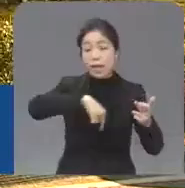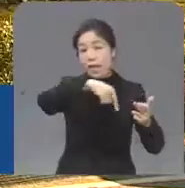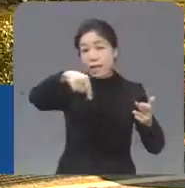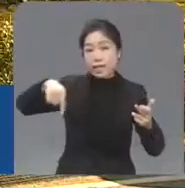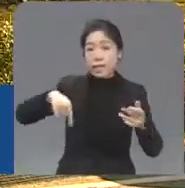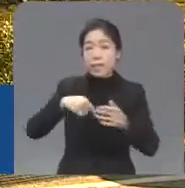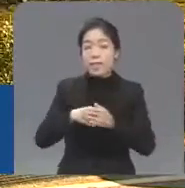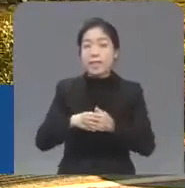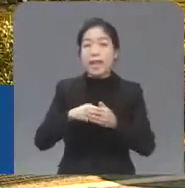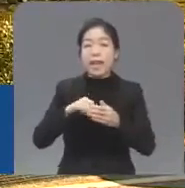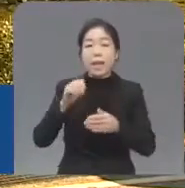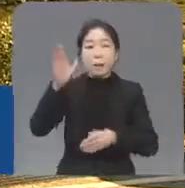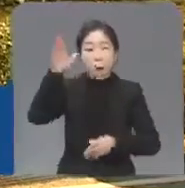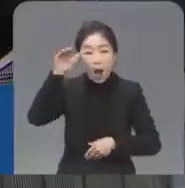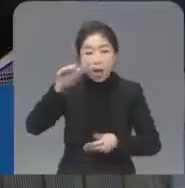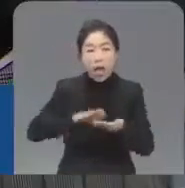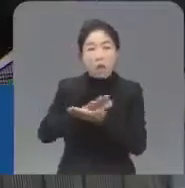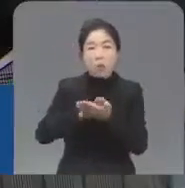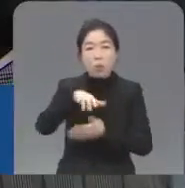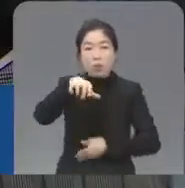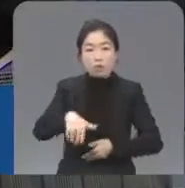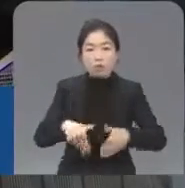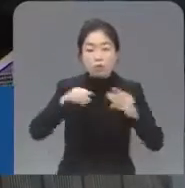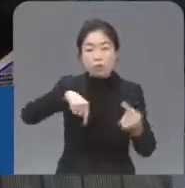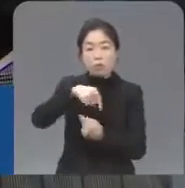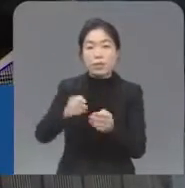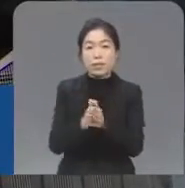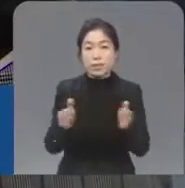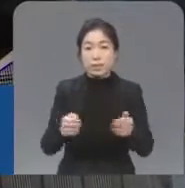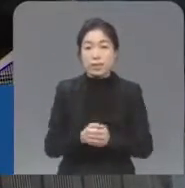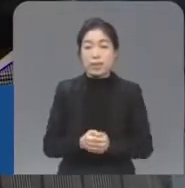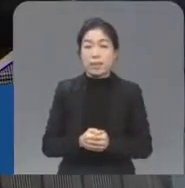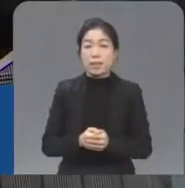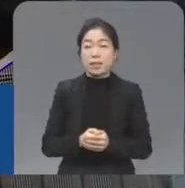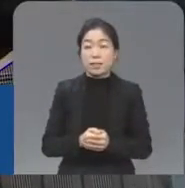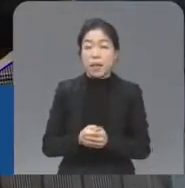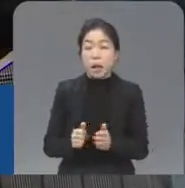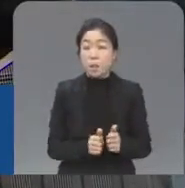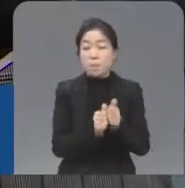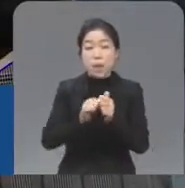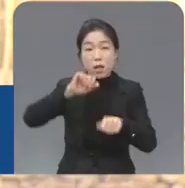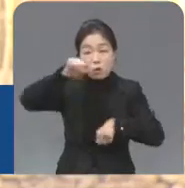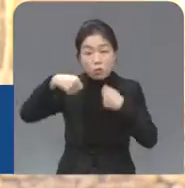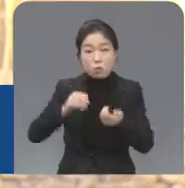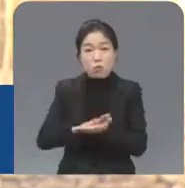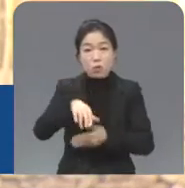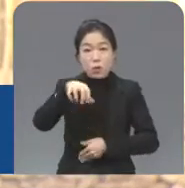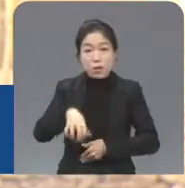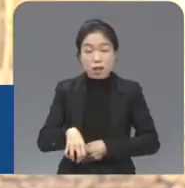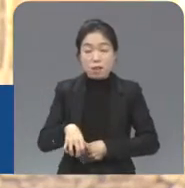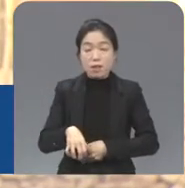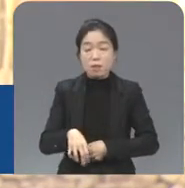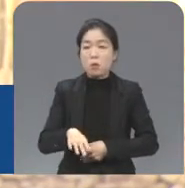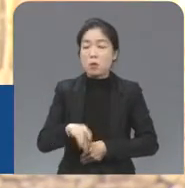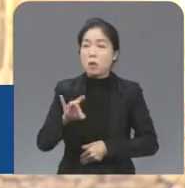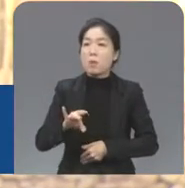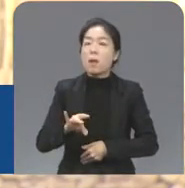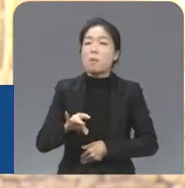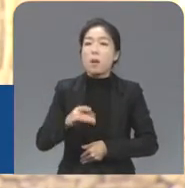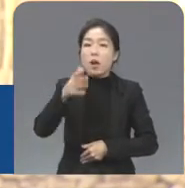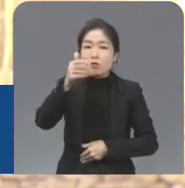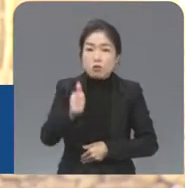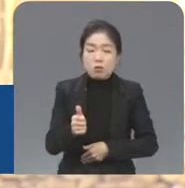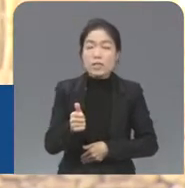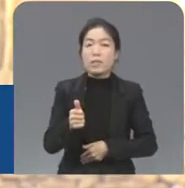놀이터를 개장하고 본격적인 운영에 들어갔습니다. 반려동물 놀이터는 전남 서남권 최초로 반려인과 반려견이 목줄